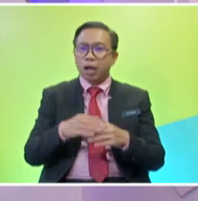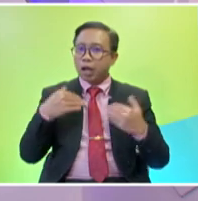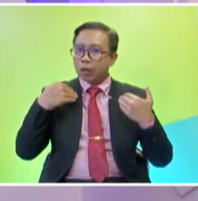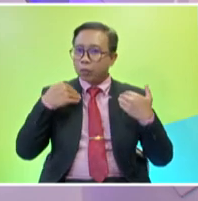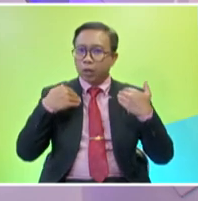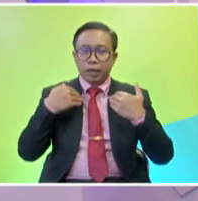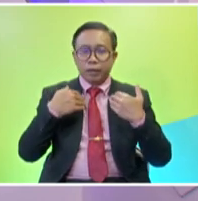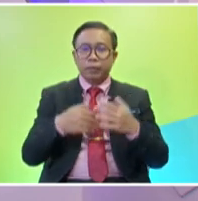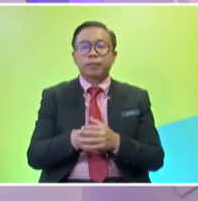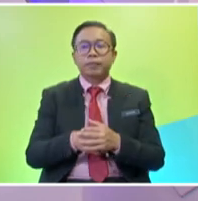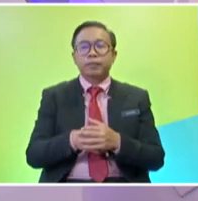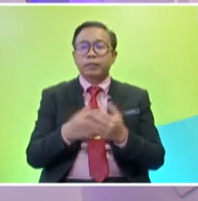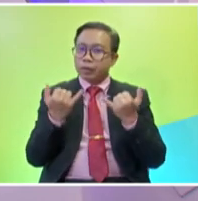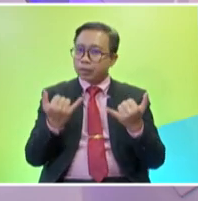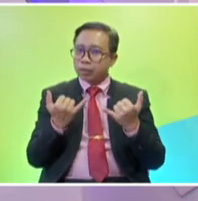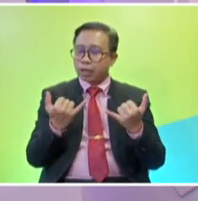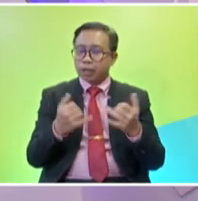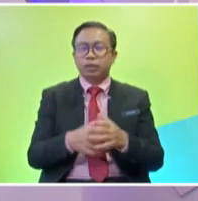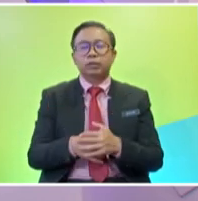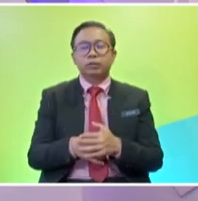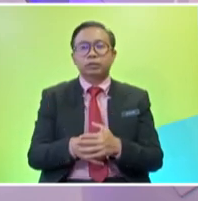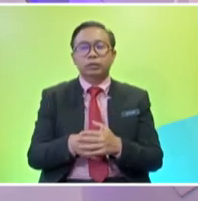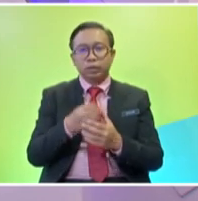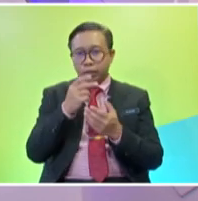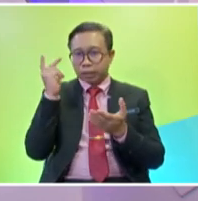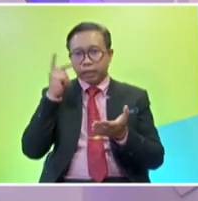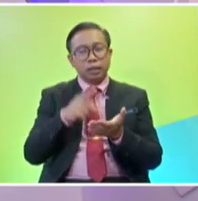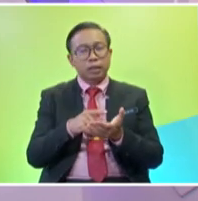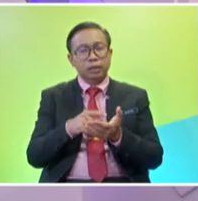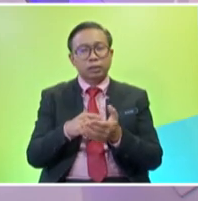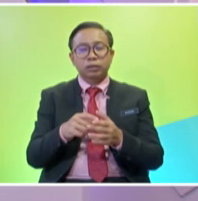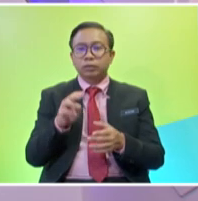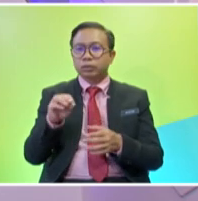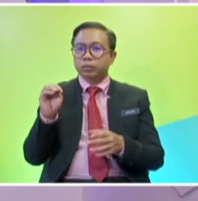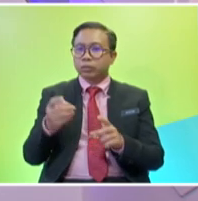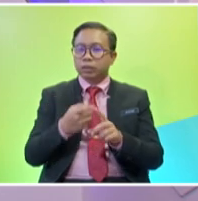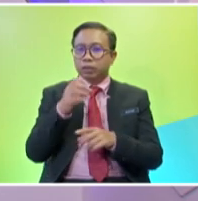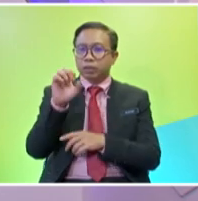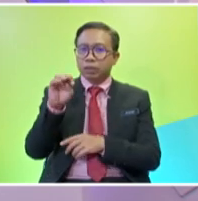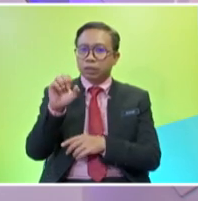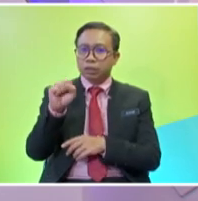kita berempat dalam tarian sekarang saya Perkenalkan pelajar-pelajar daripada Sekolah Menengah Islam